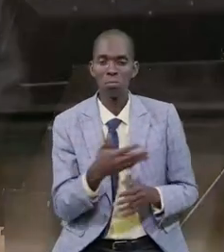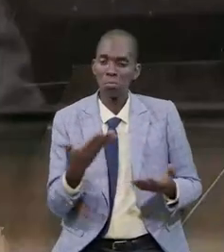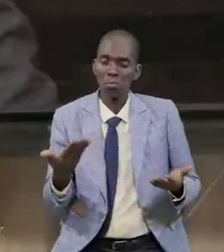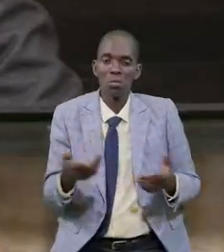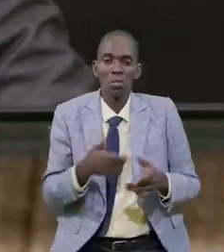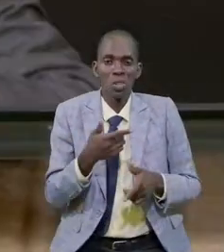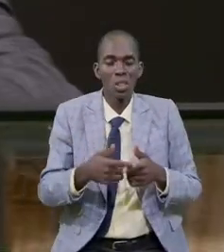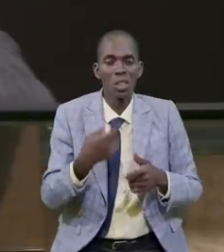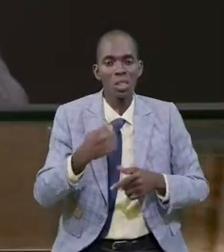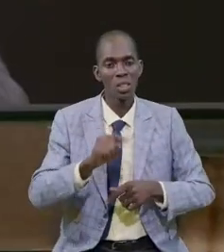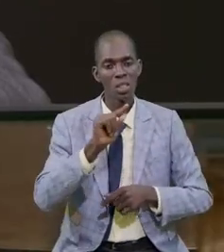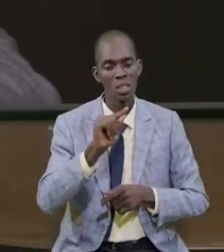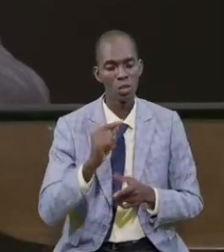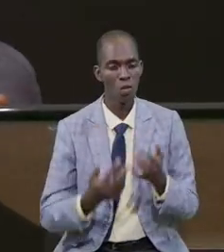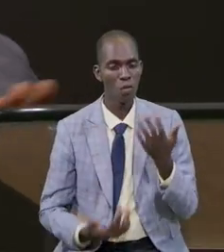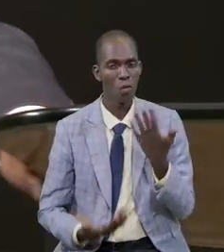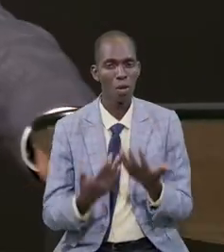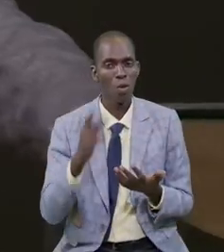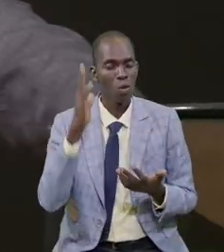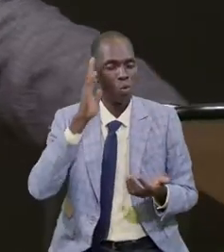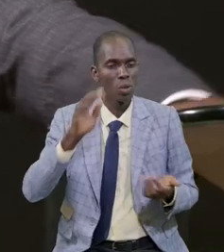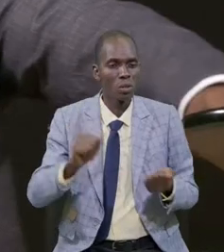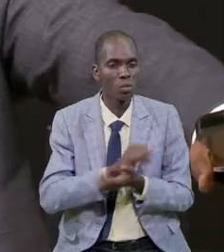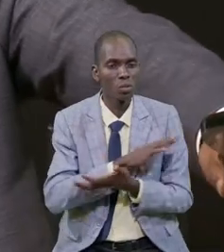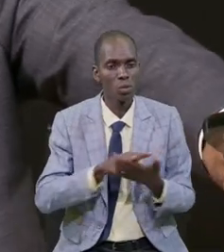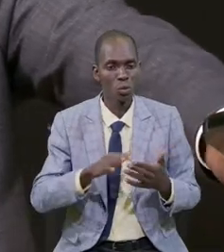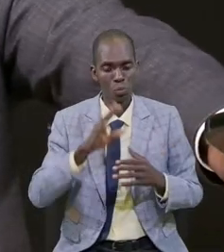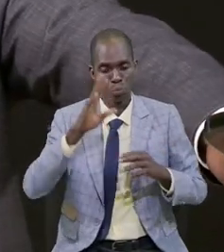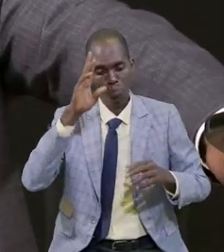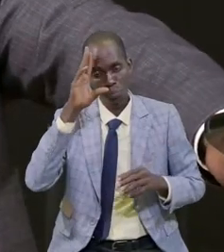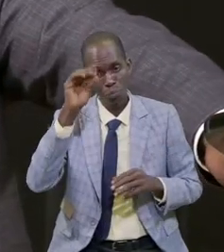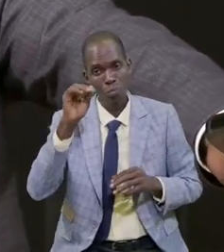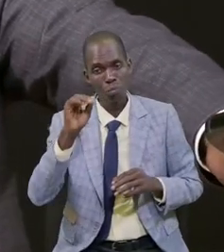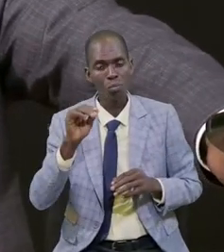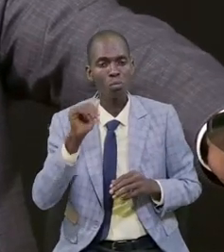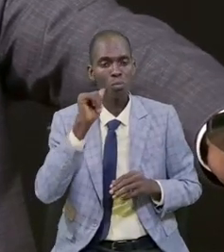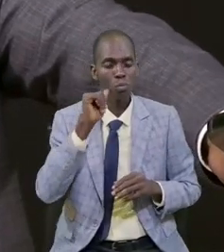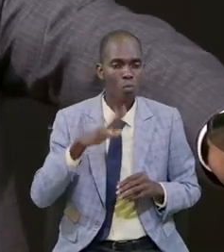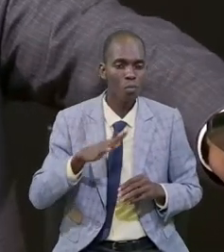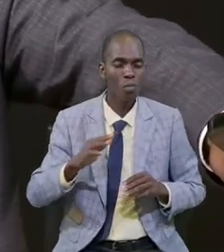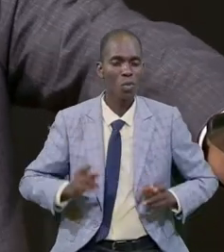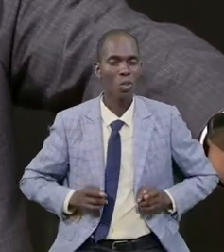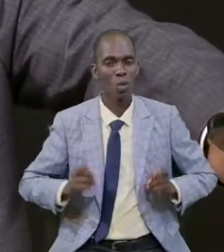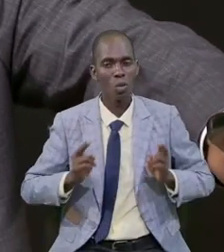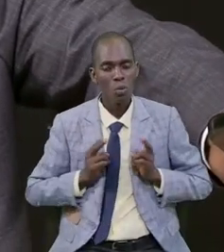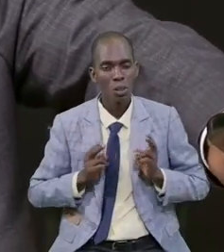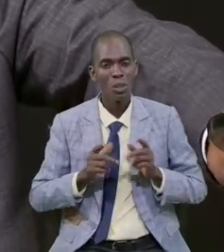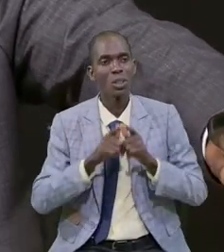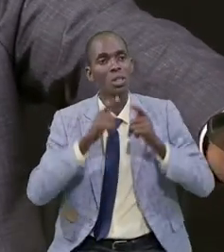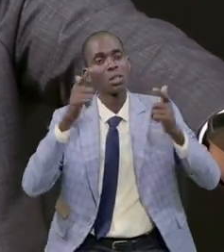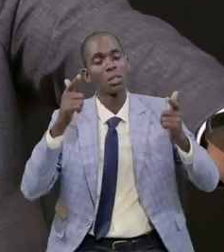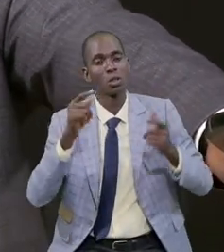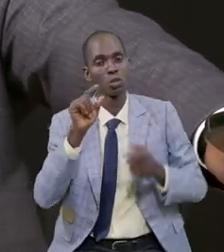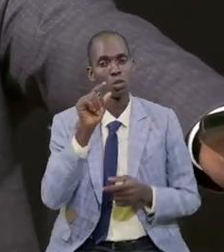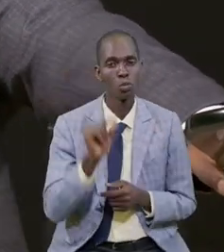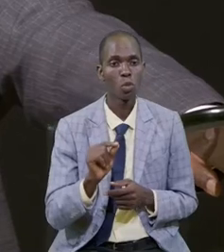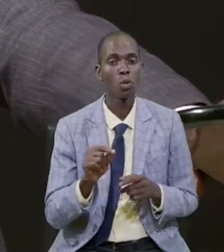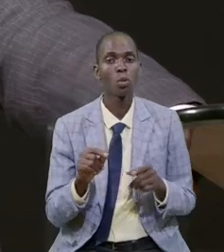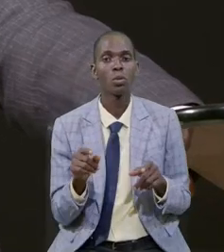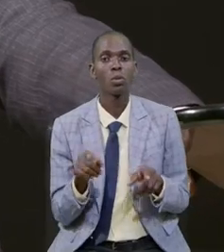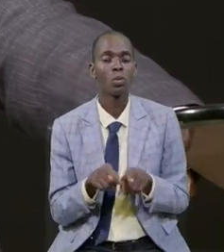feu va dévorer les hommes, les grands hommes, les petits hommes, les hommes